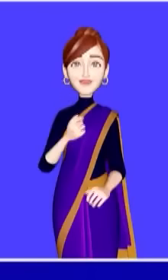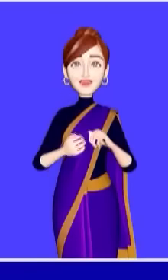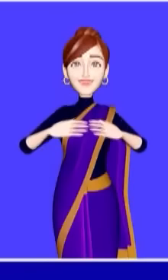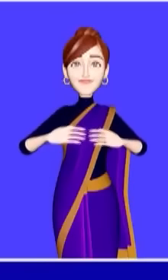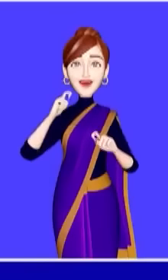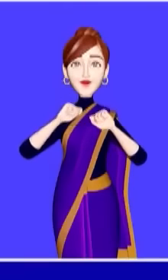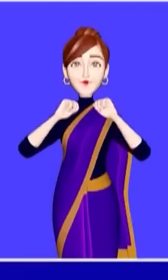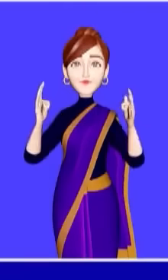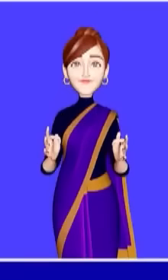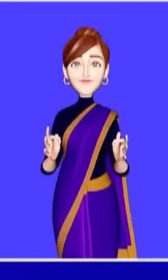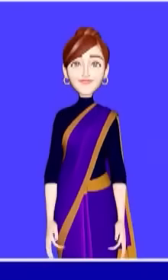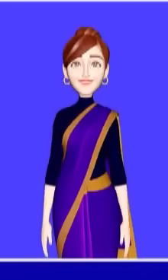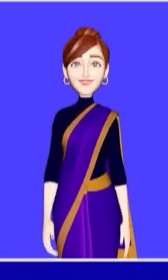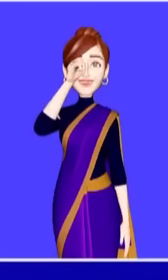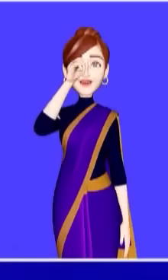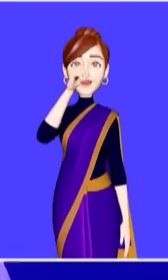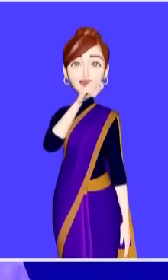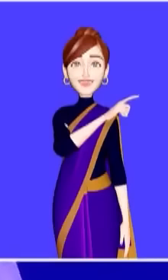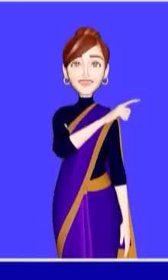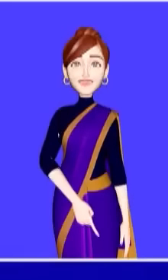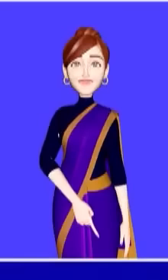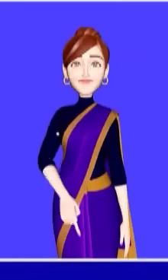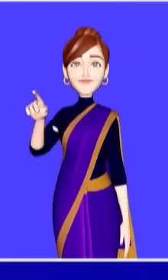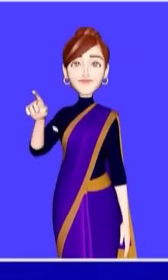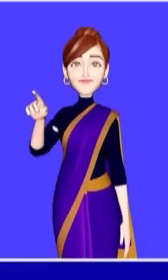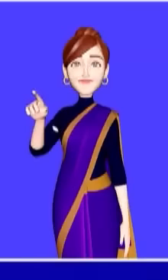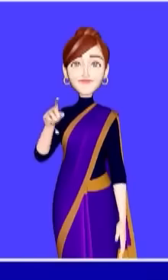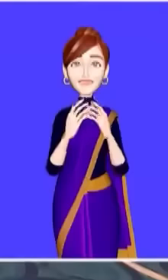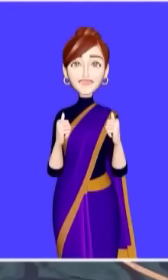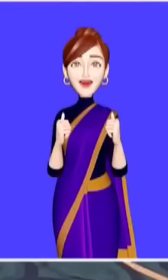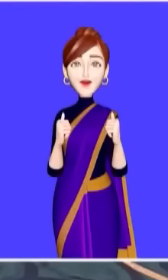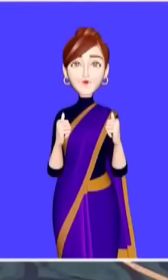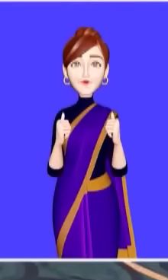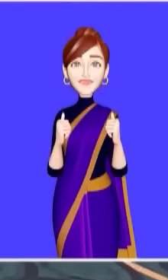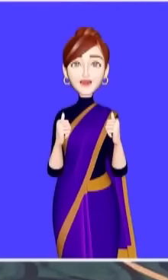बहुत बहुत शुभकामनाएं। थैंक यू, धन्यवाद।